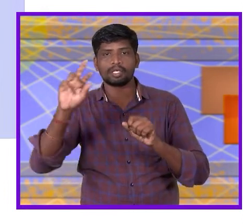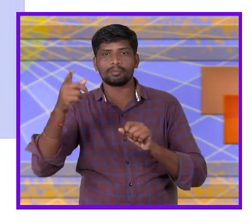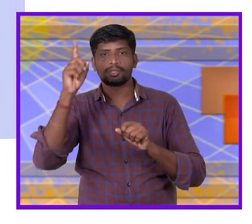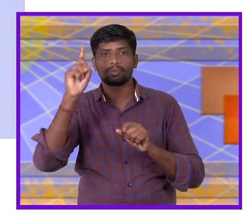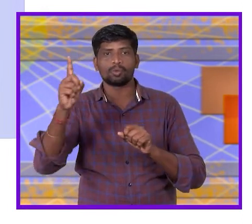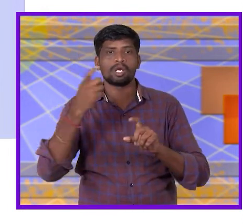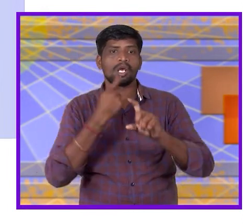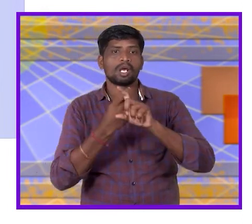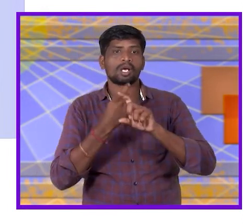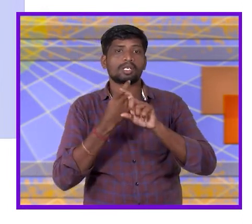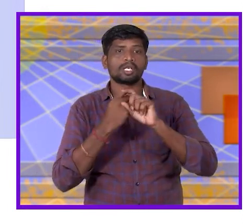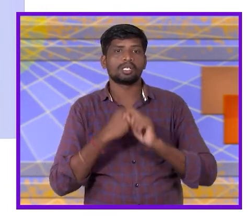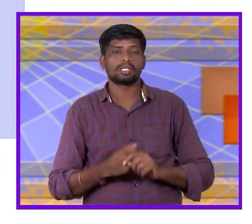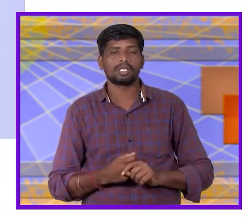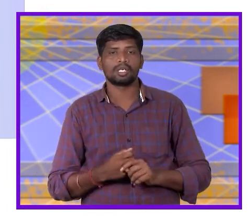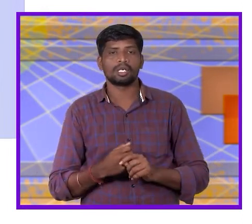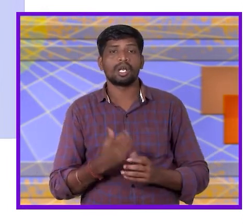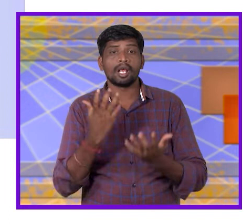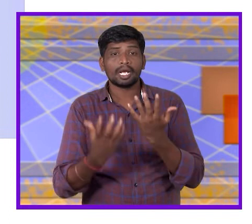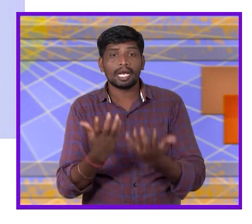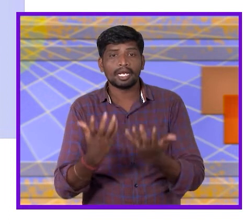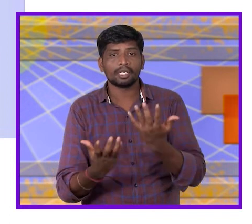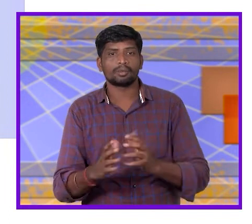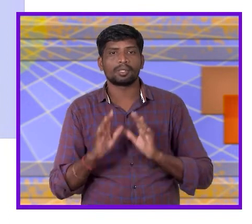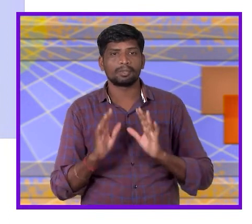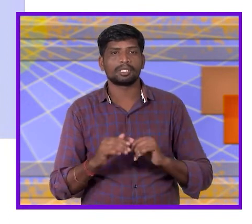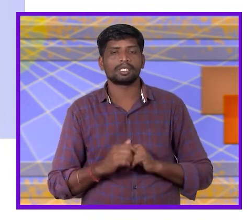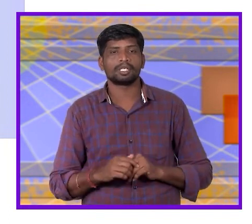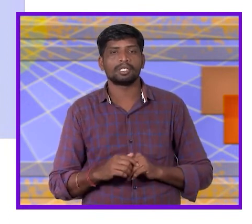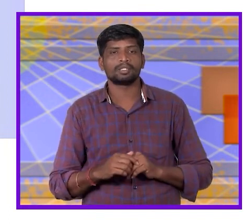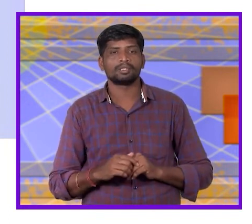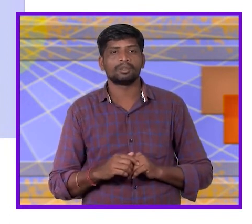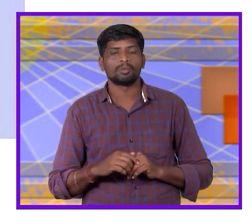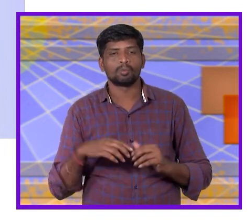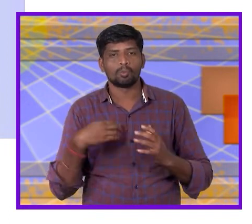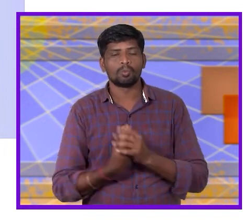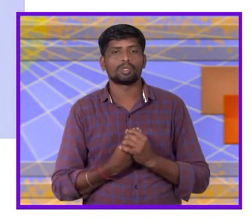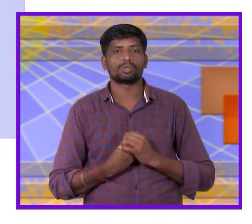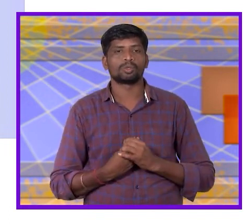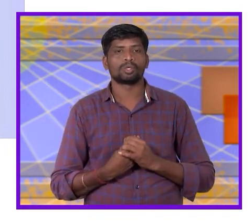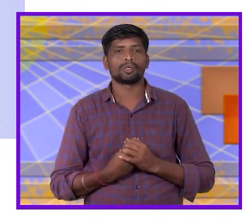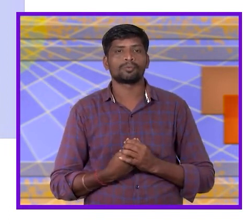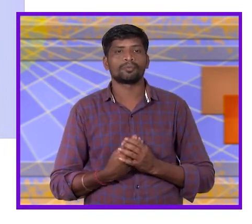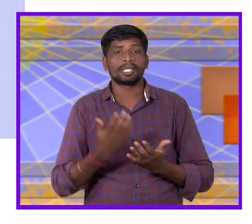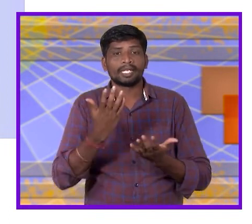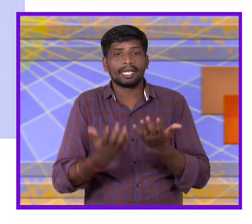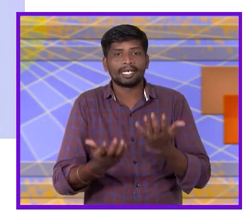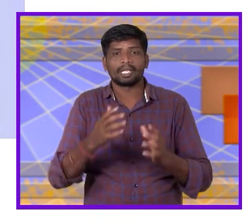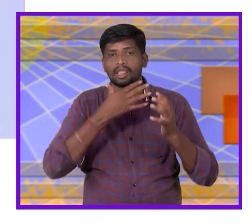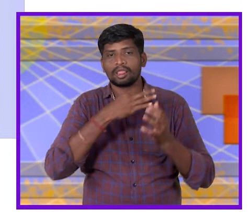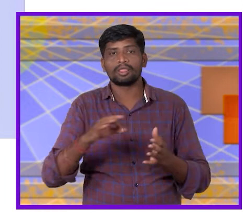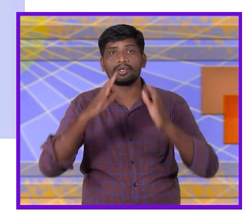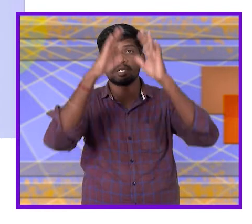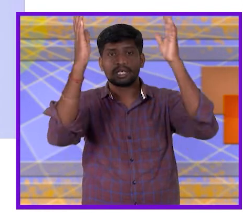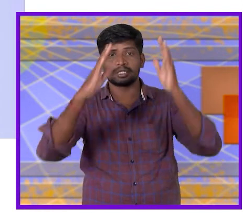3681 கற்கள் பயன்படுத்தப்பட்டதாக குறிப்பிடுகிறார்கள். இது மட்டுமல்ல, திருவள்ளுவர் சிலையினுடைய மொத்த எடை வந்து